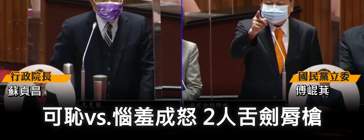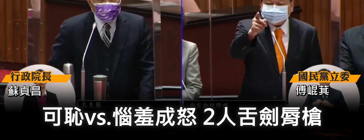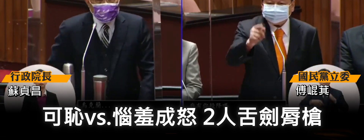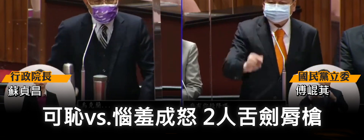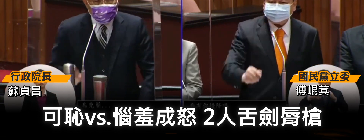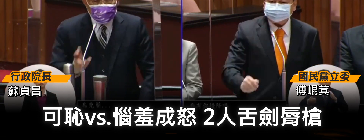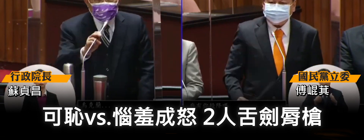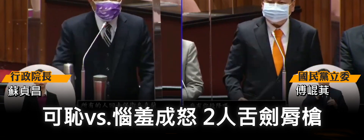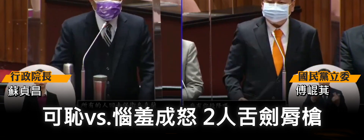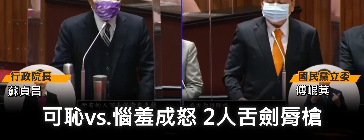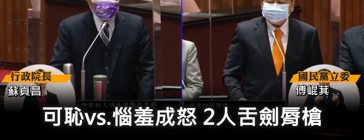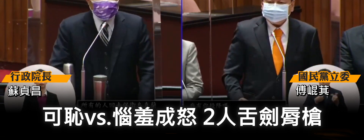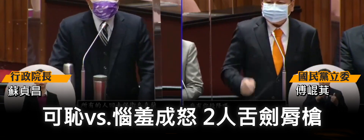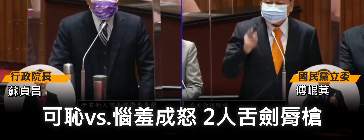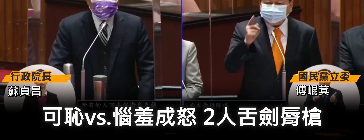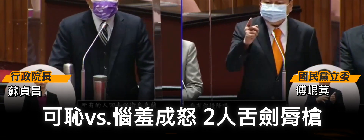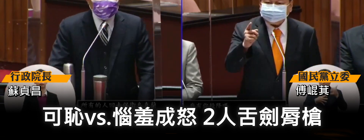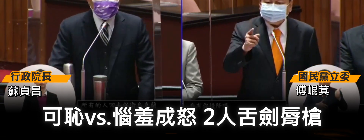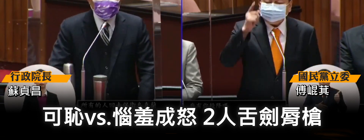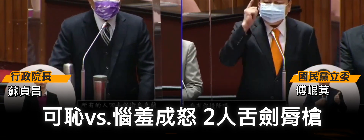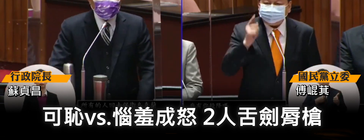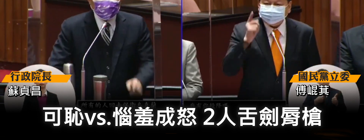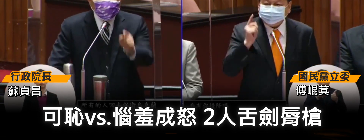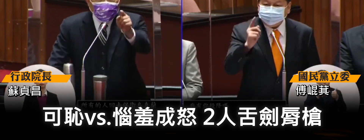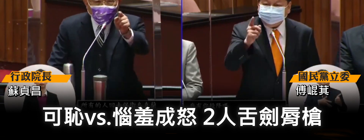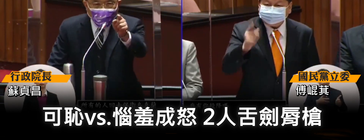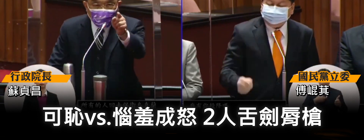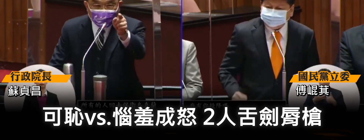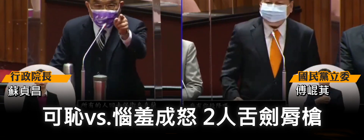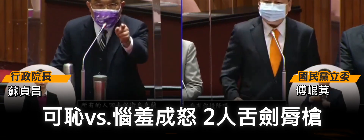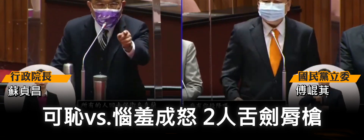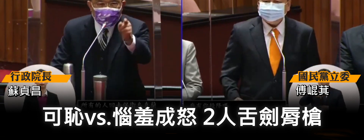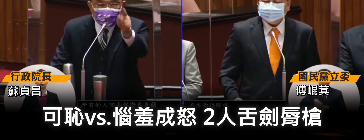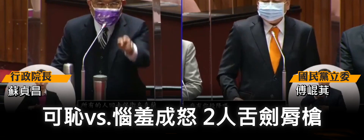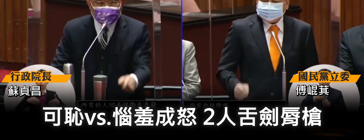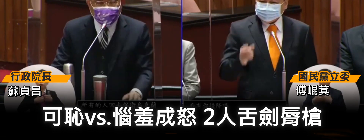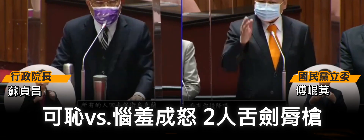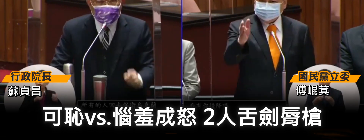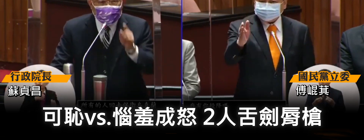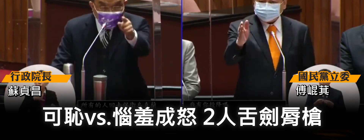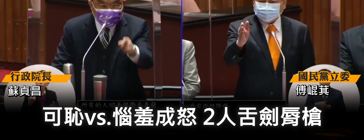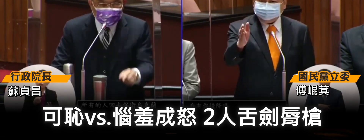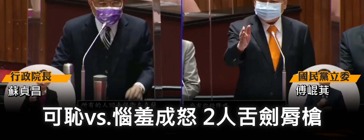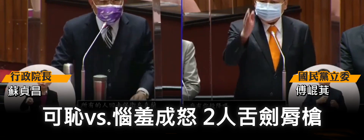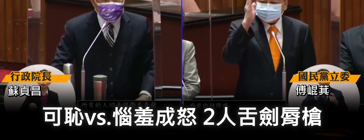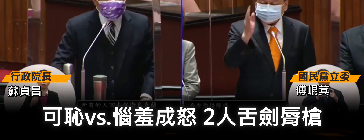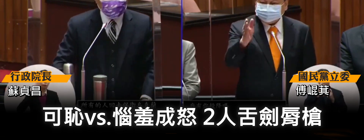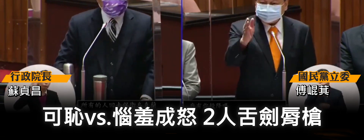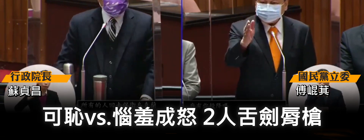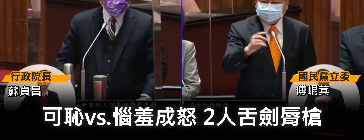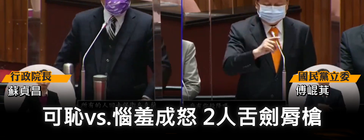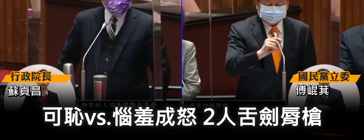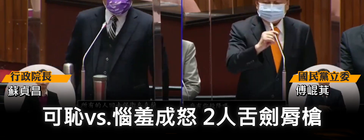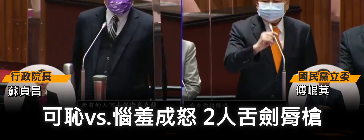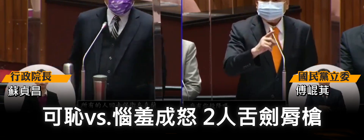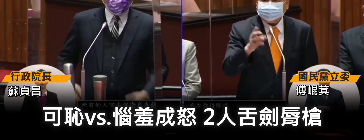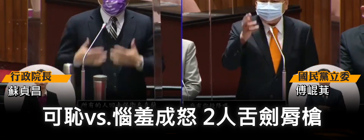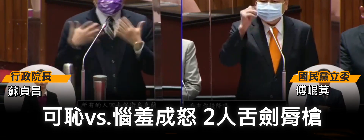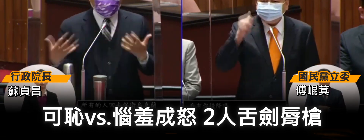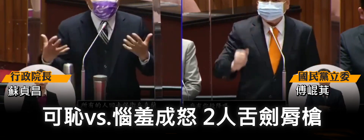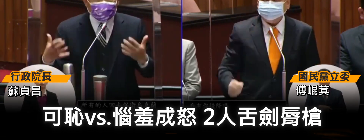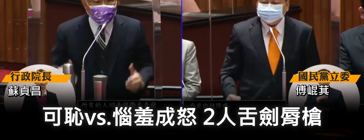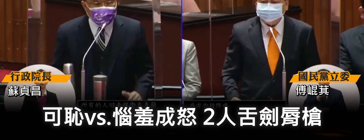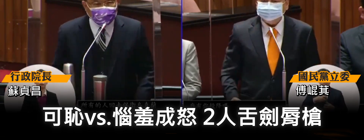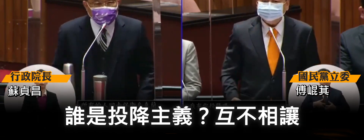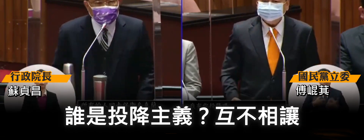国家的宰相像你这个样子， 理性讨论， 只是问你要如何 保卫。议员像你这样 讲不出来，你讲不出来，